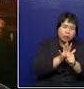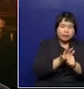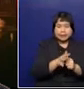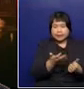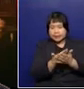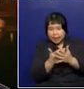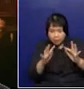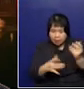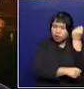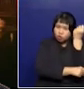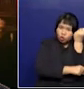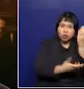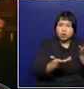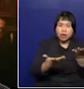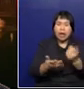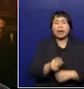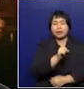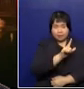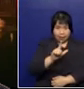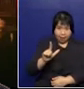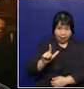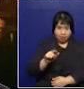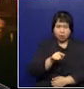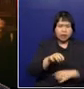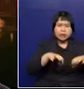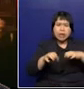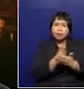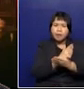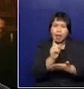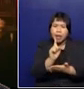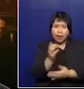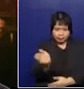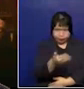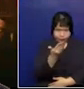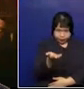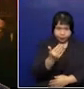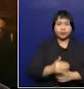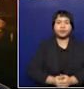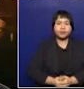หิวโหยแล้วไม่มีเงินฮะ1ล้านล้านท่านไปจัดยังไงครับไปดูแผ่นต่อไปครับ